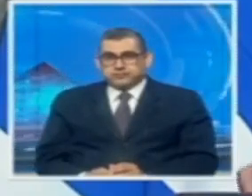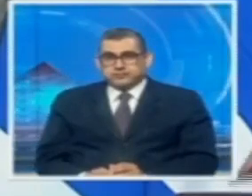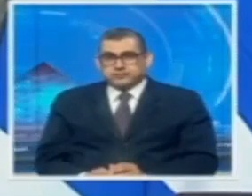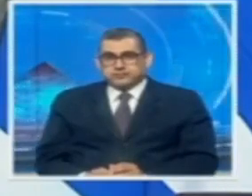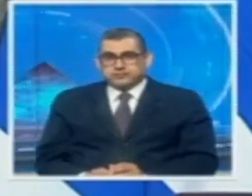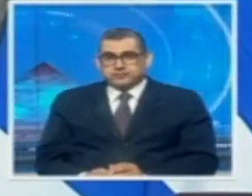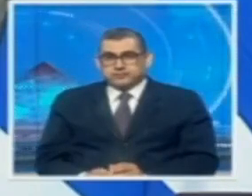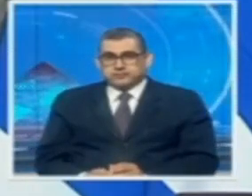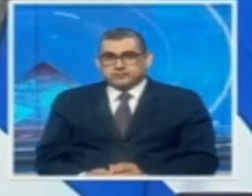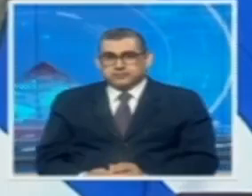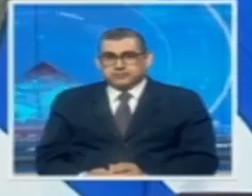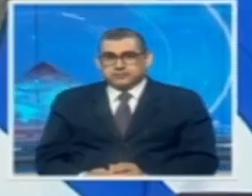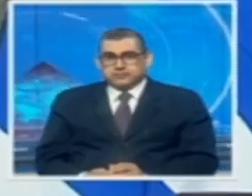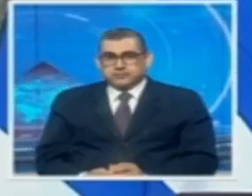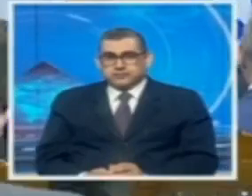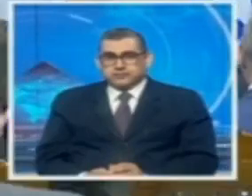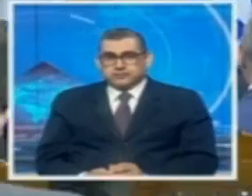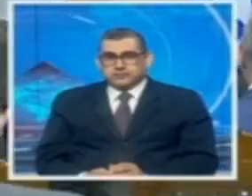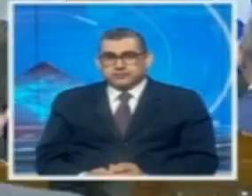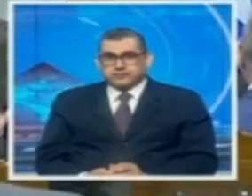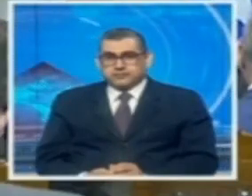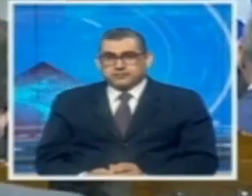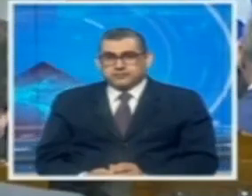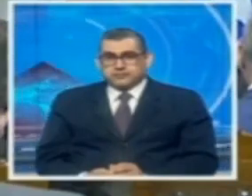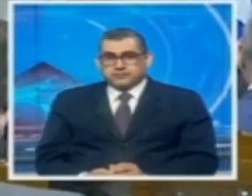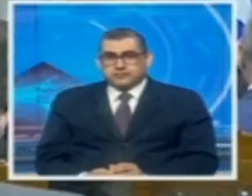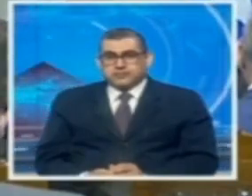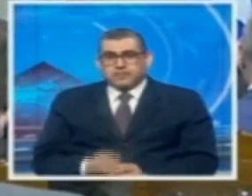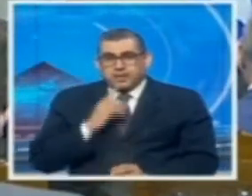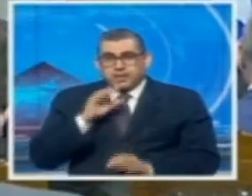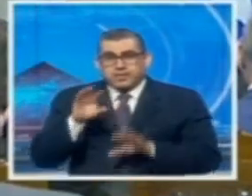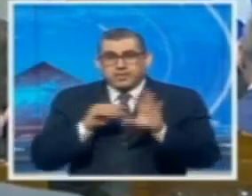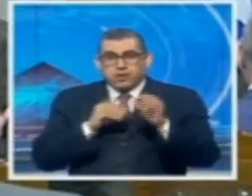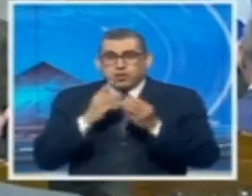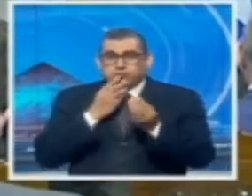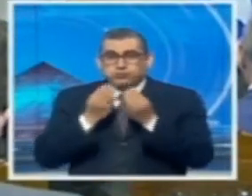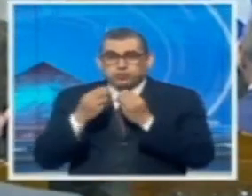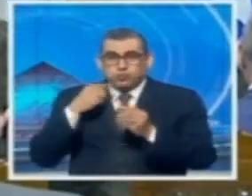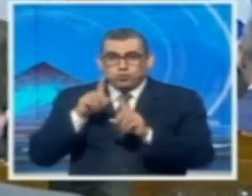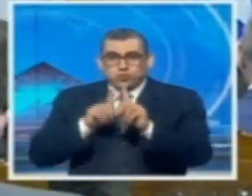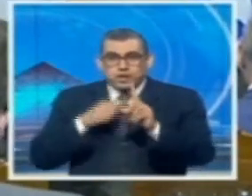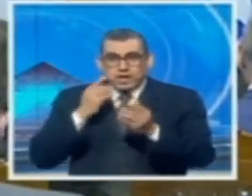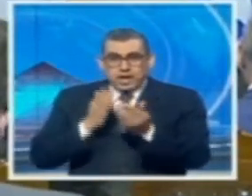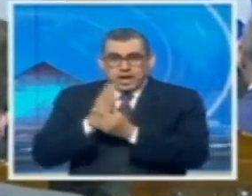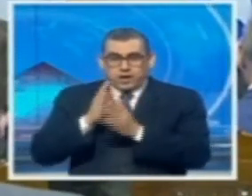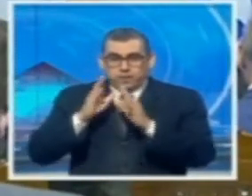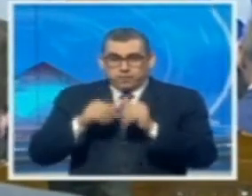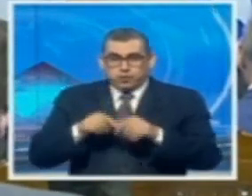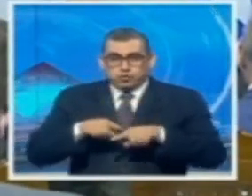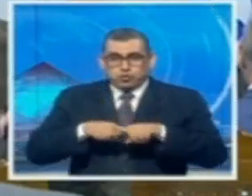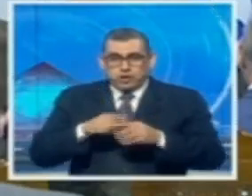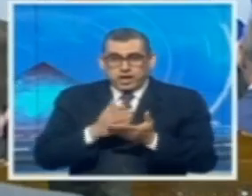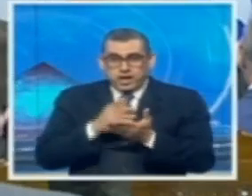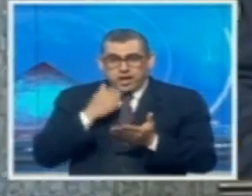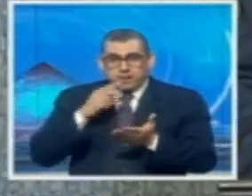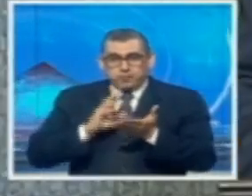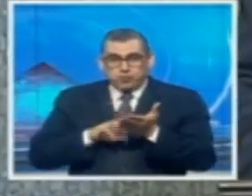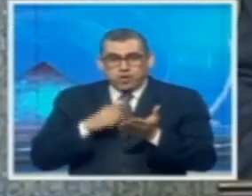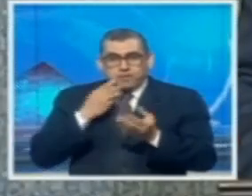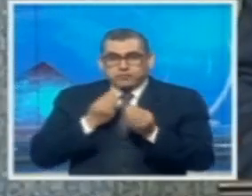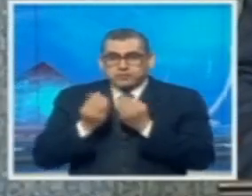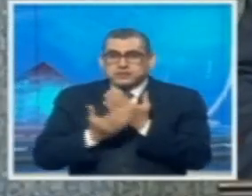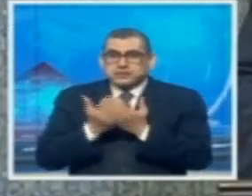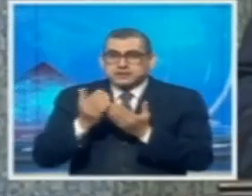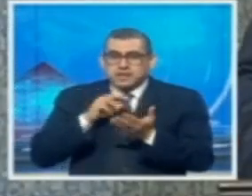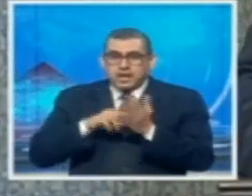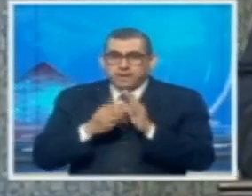المستوى الثنائي ولكن مع الاتحاد الأوروبي. تناولت مباحثات وزيري خارجية مصر واليونان أيضا مستجدات عدد